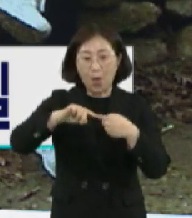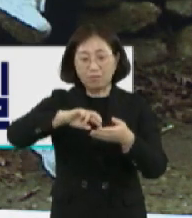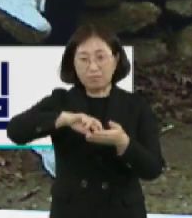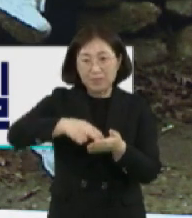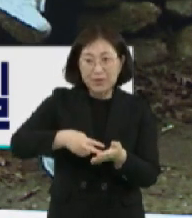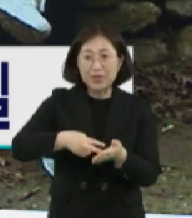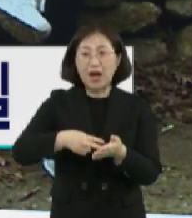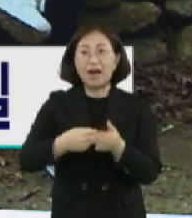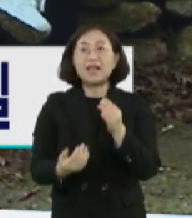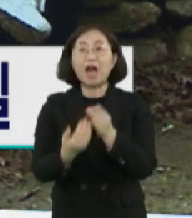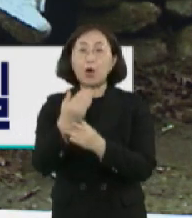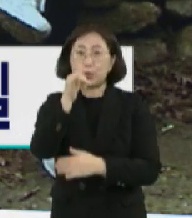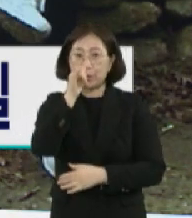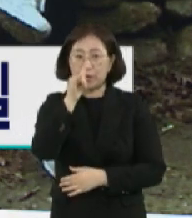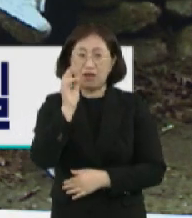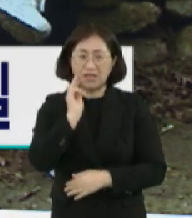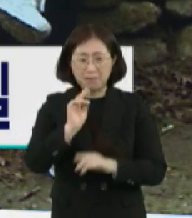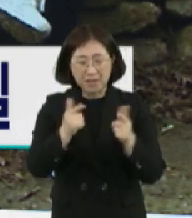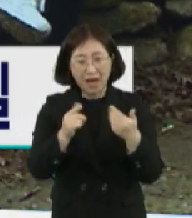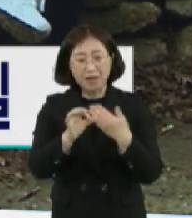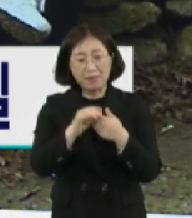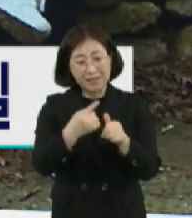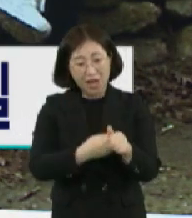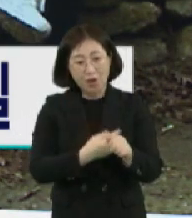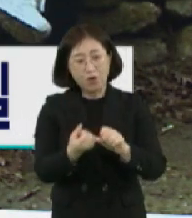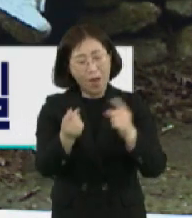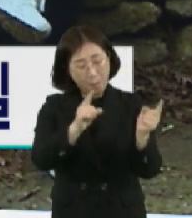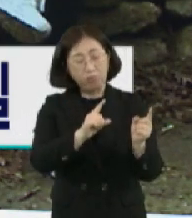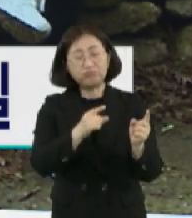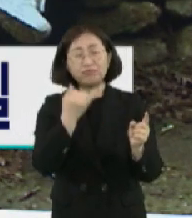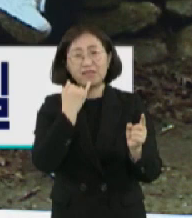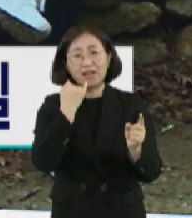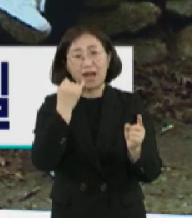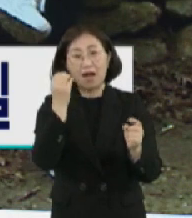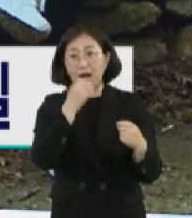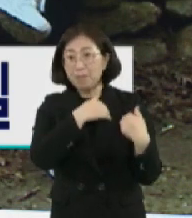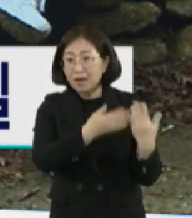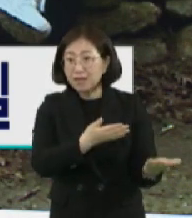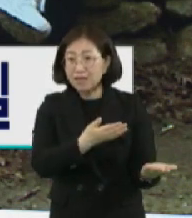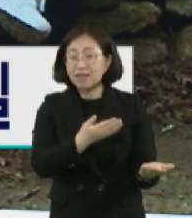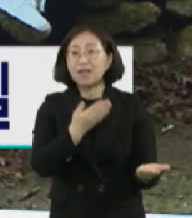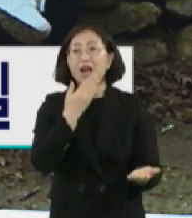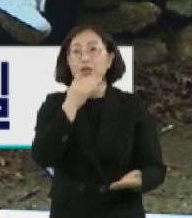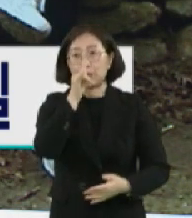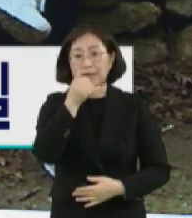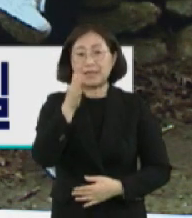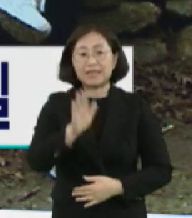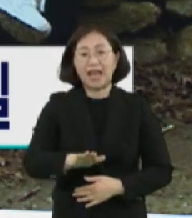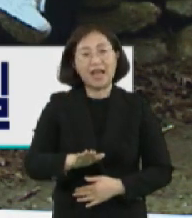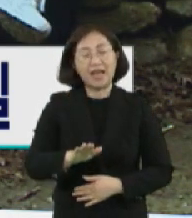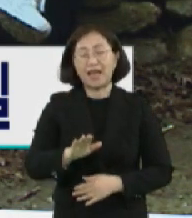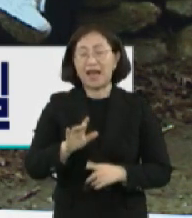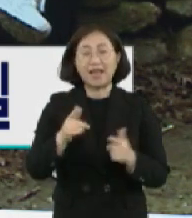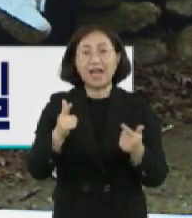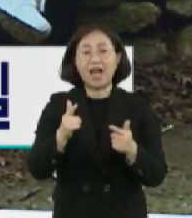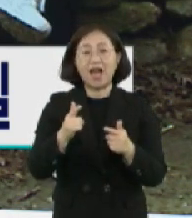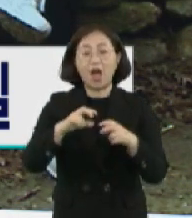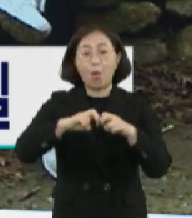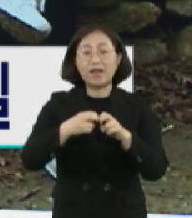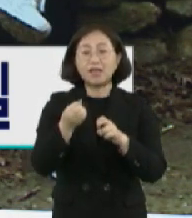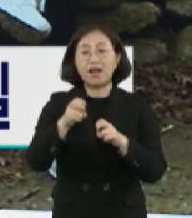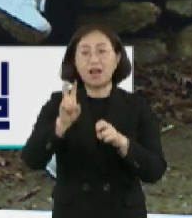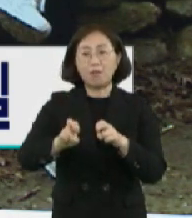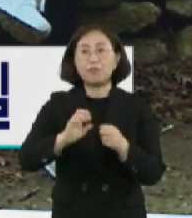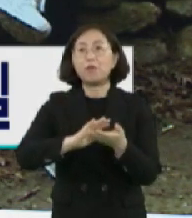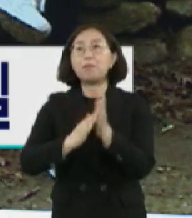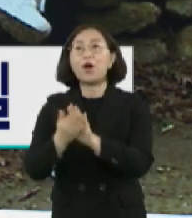있습니다. 심하지 않으면 놔두면 회복된다며 방치하는 경우가 많은데 관절염까지 이어진다고 합니다.